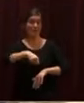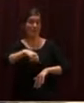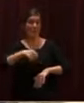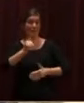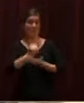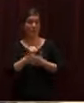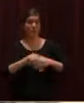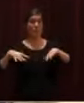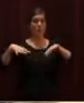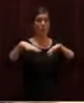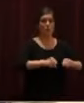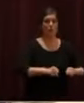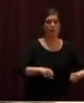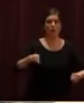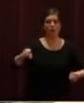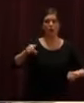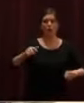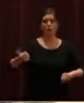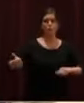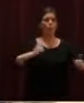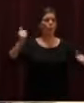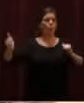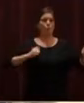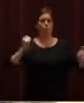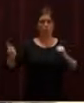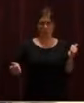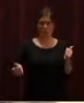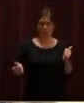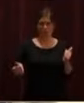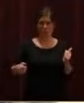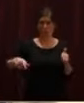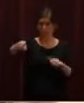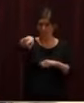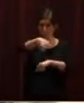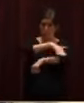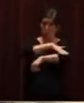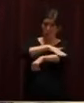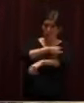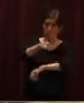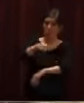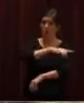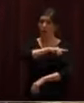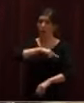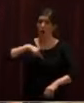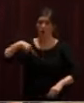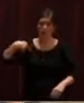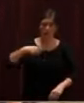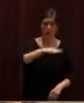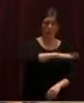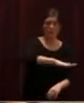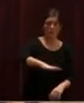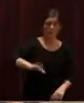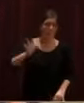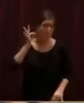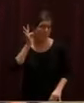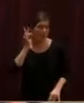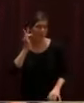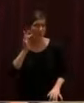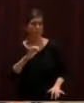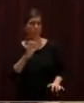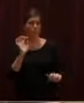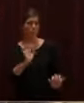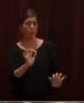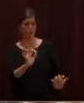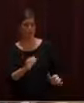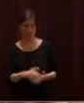vostès. I vostès se'n riuen de sa gent, de sa menors tutelades i de ses institucions. Però sempre seran el govern que va abandonar les